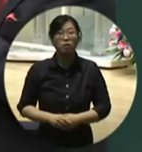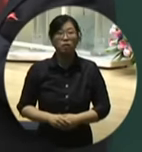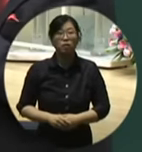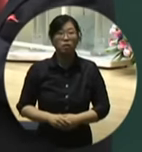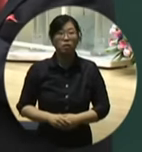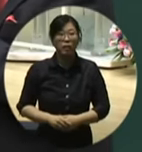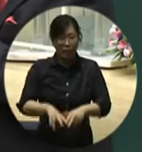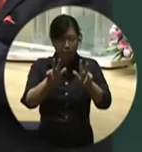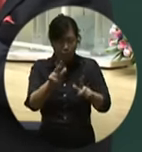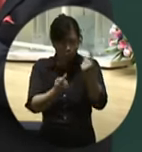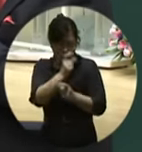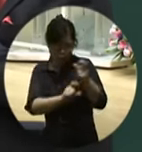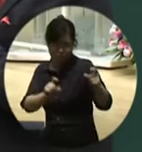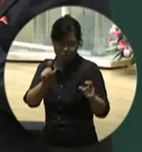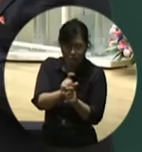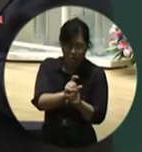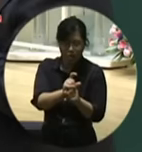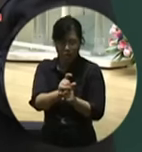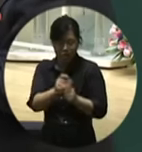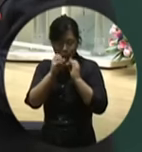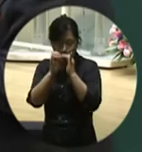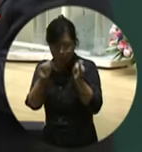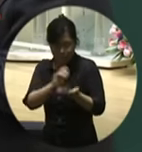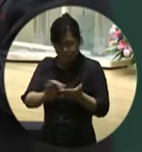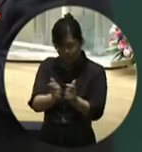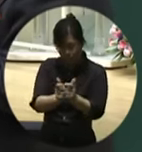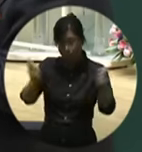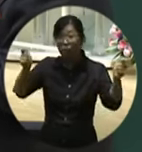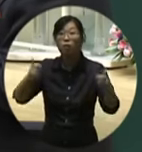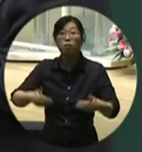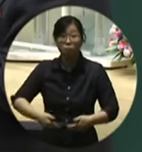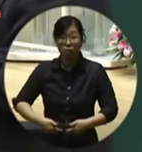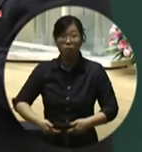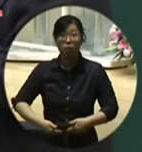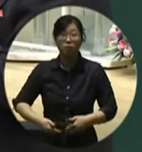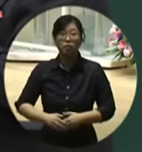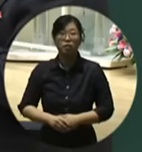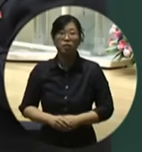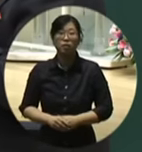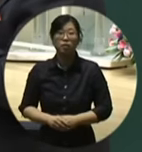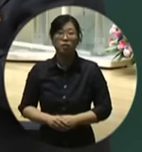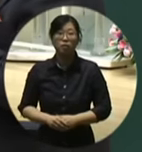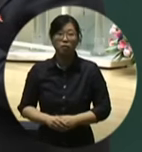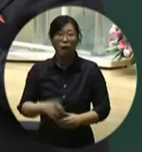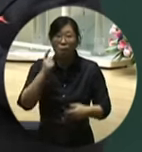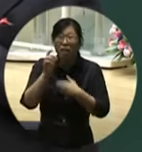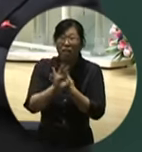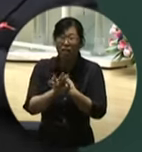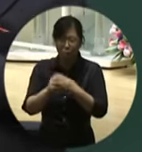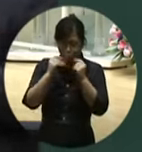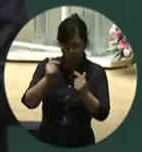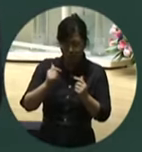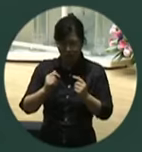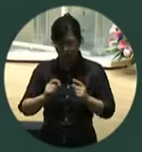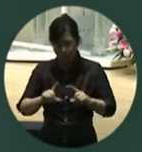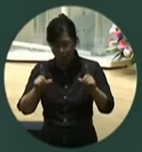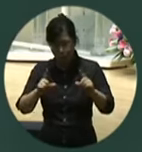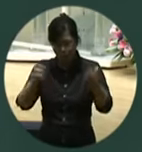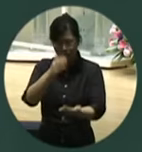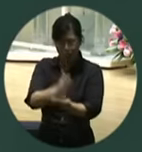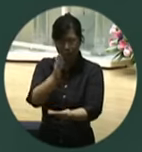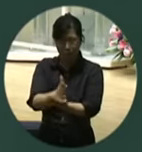전도자 일어나야 됩니다. And we need even more evangelists to arise than now. 이걸 말이 막는다면 영은 적그리스도요. And if you're trying to stop that you're anti-Christ. 더 이상